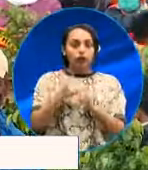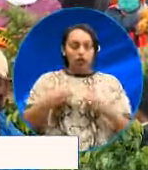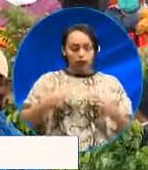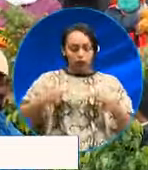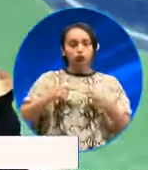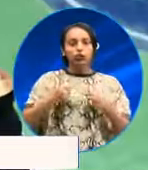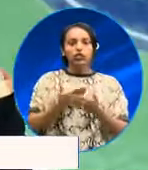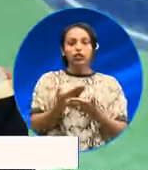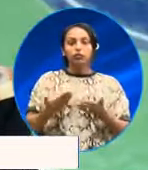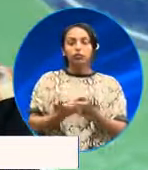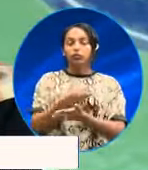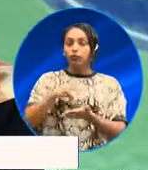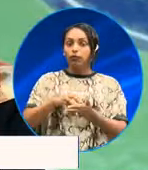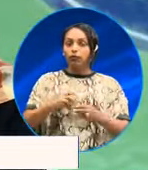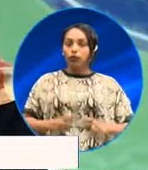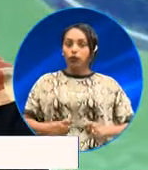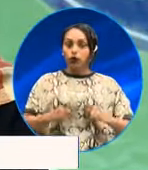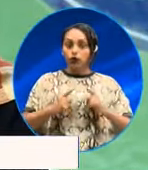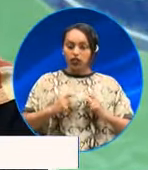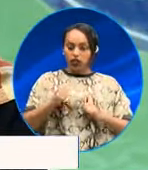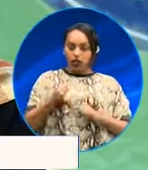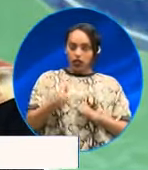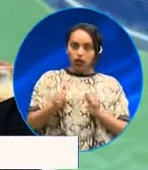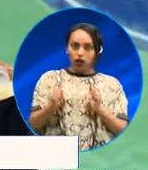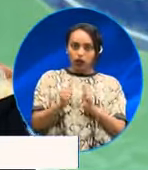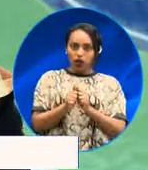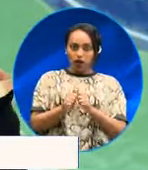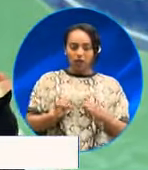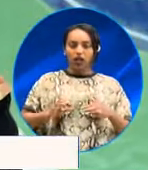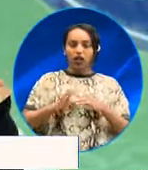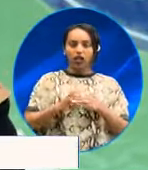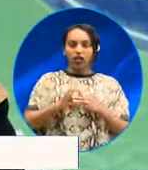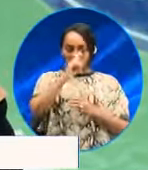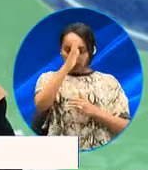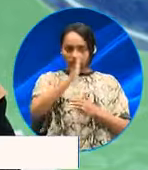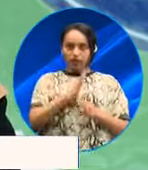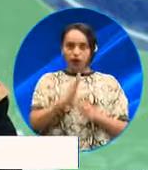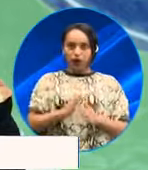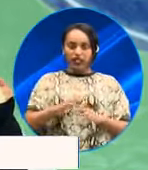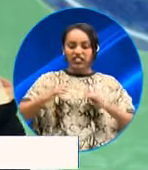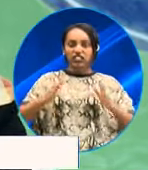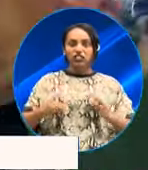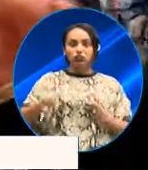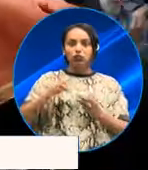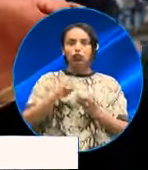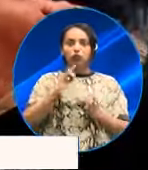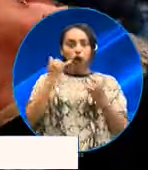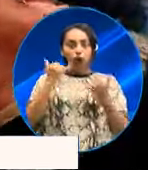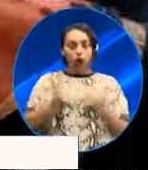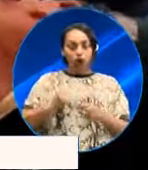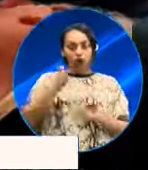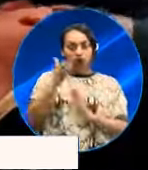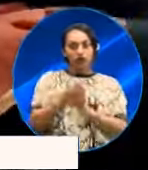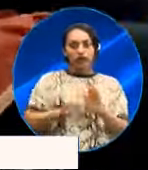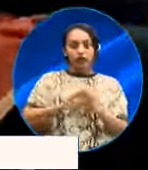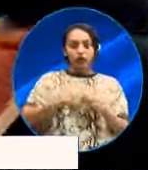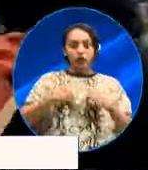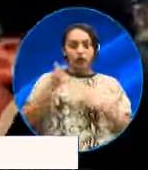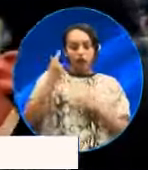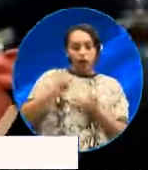ቁርኝት በማደስ የከተማ ነዋሪ ከራሱ ጋር የሚያገናኝ የሰብአዊነት ድልድይም ጭምር ነው። አሁን በመከናወን ላይ